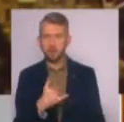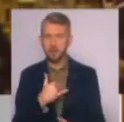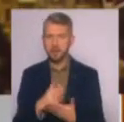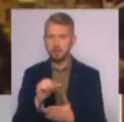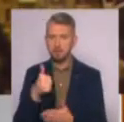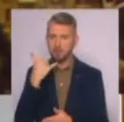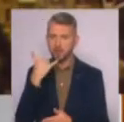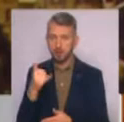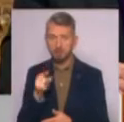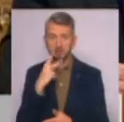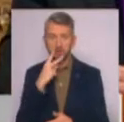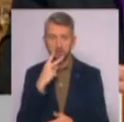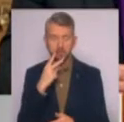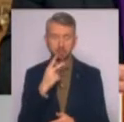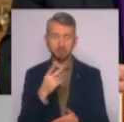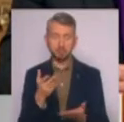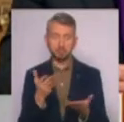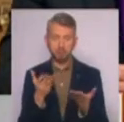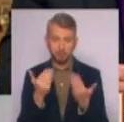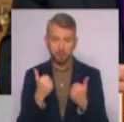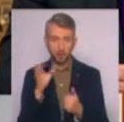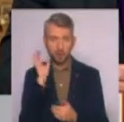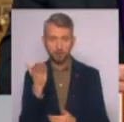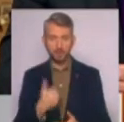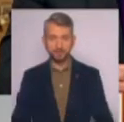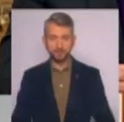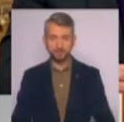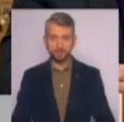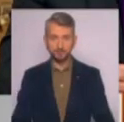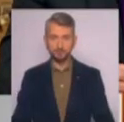який зателефонував. Будь ласка, слухаємо вас.